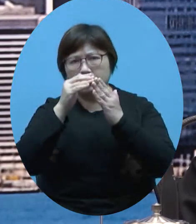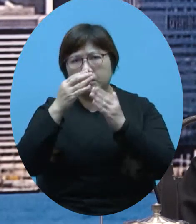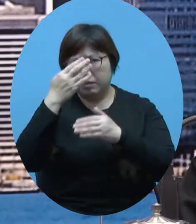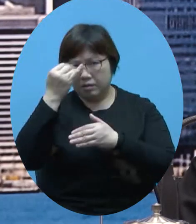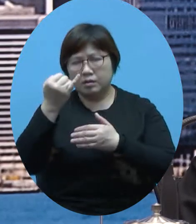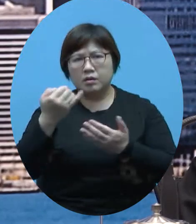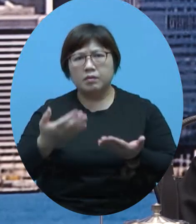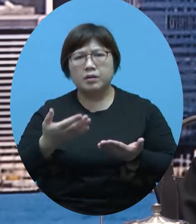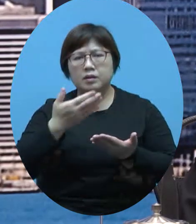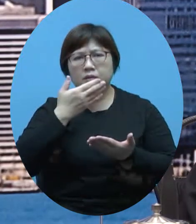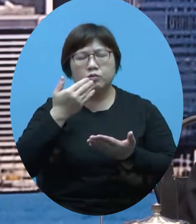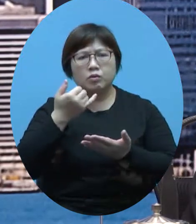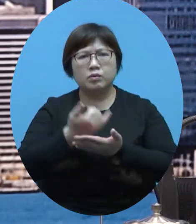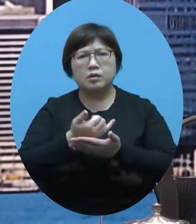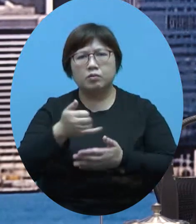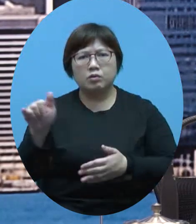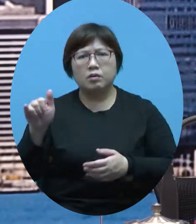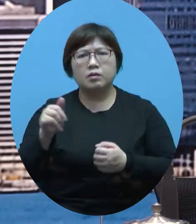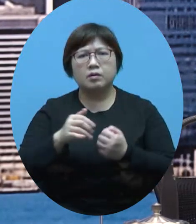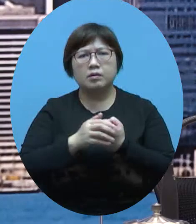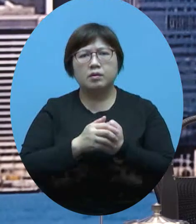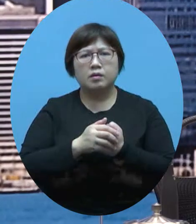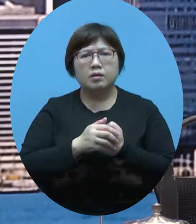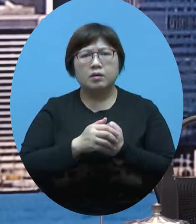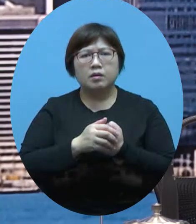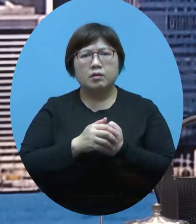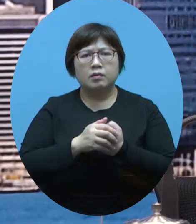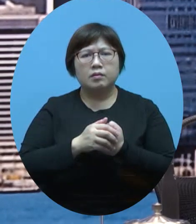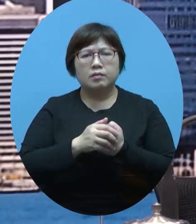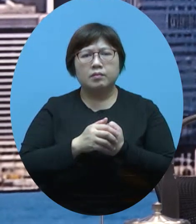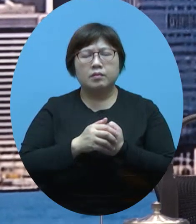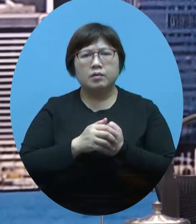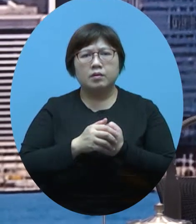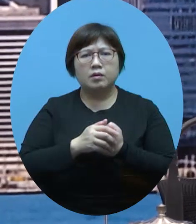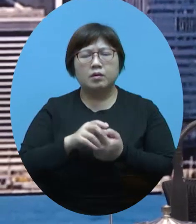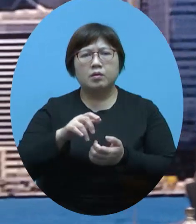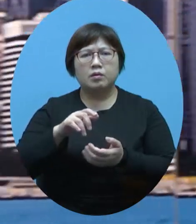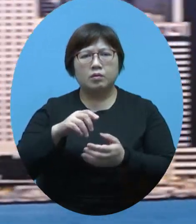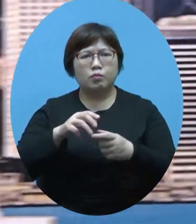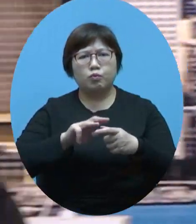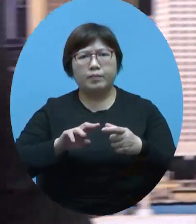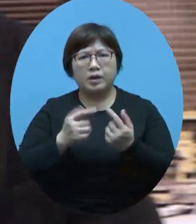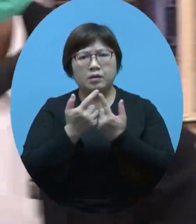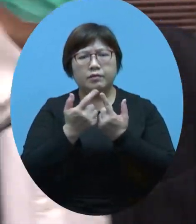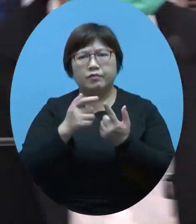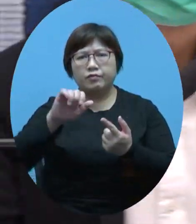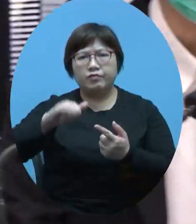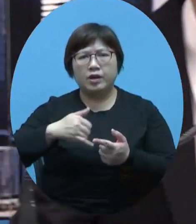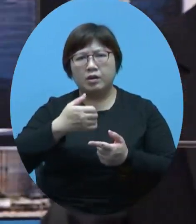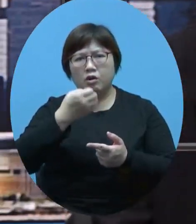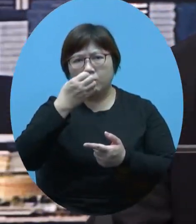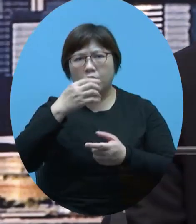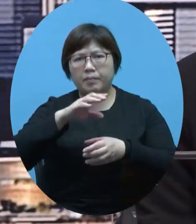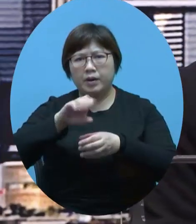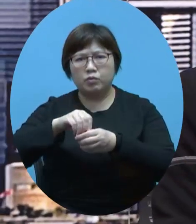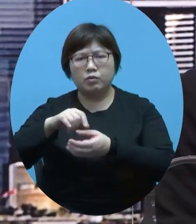今朝即係離世咯咁。 係嗱，咁就湖北回港嘅人士，包括喺武漢咧，咁